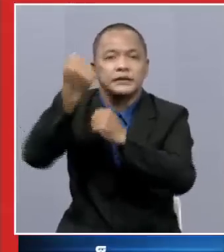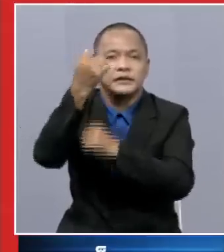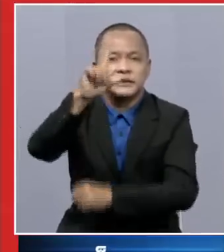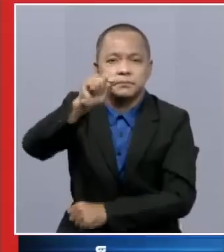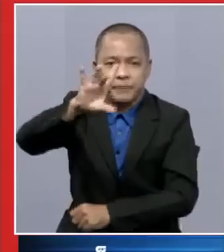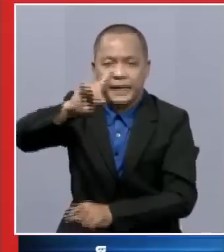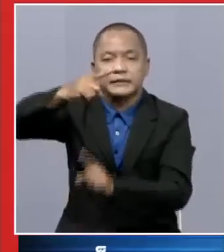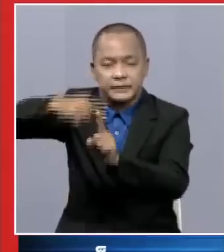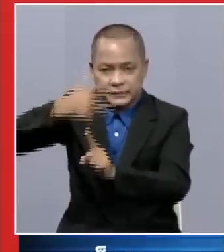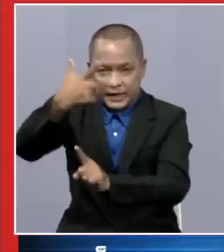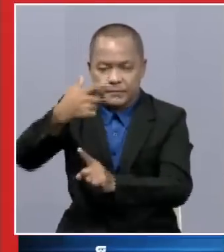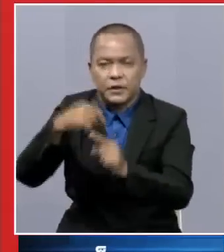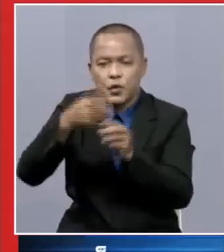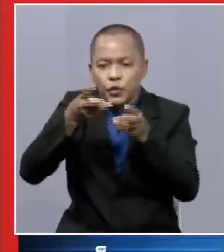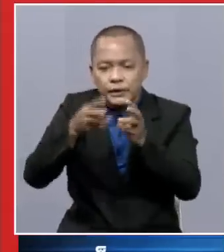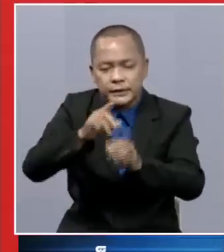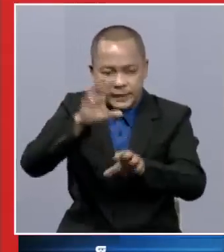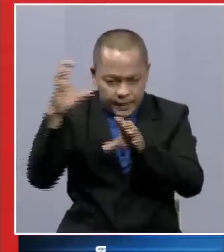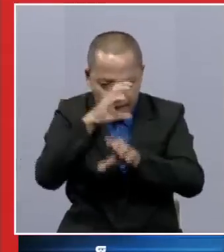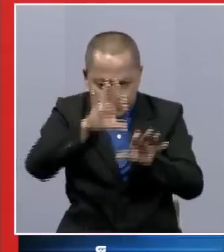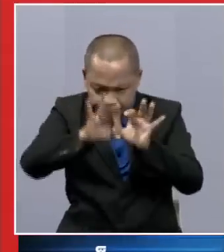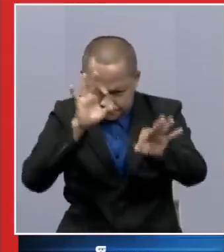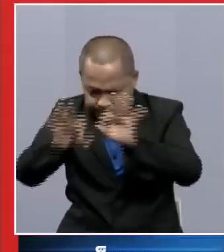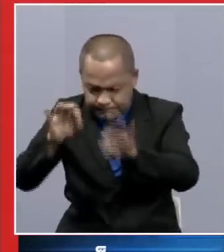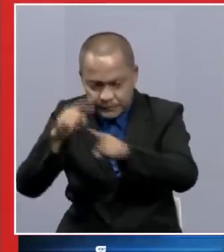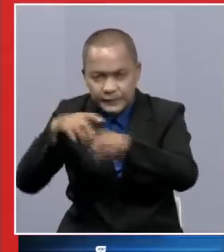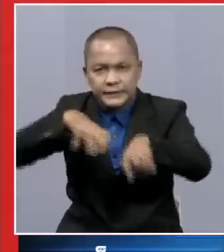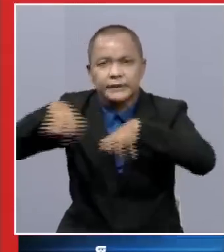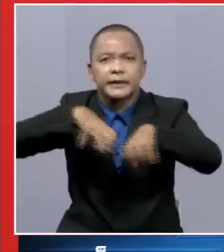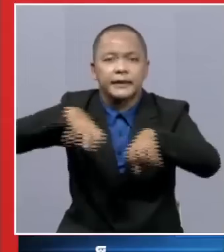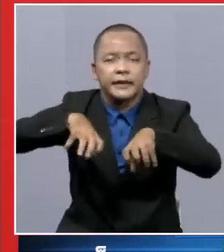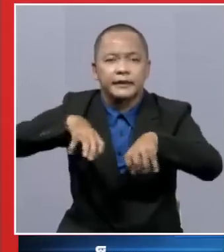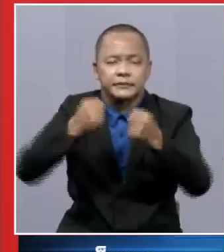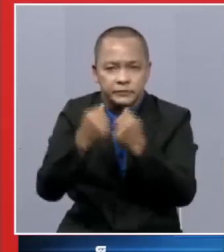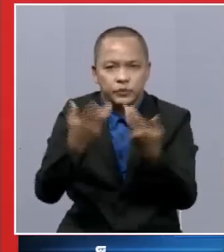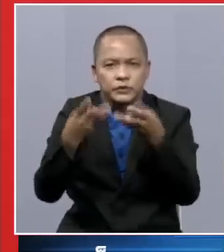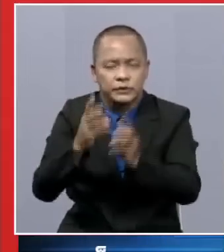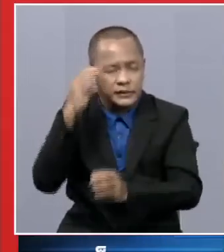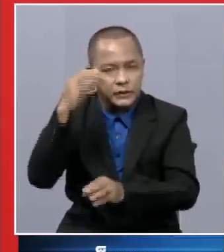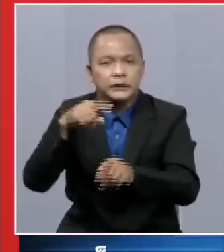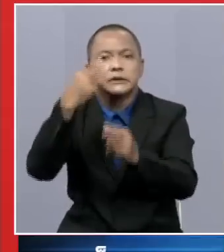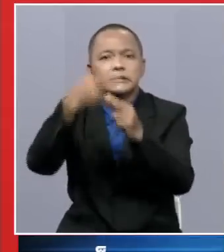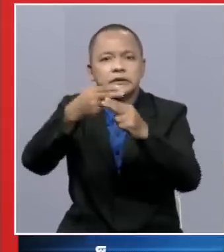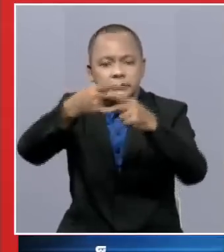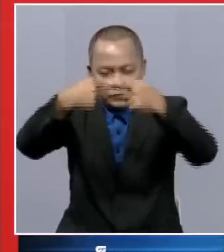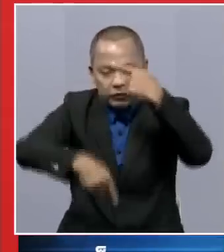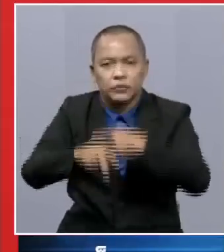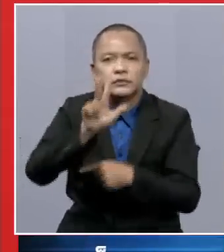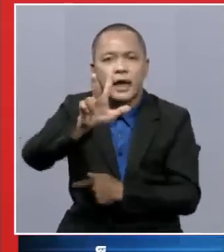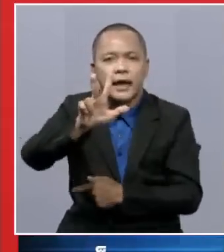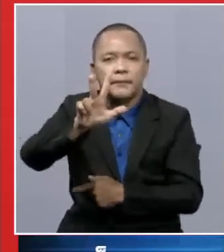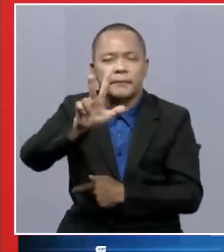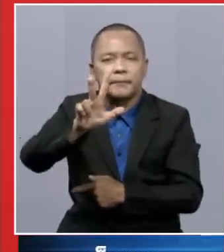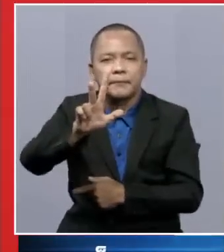28มีนาคมนะคะซึ่งกระบวนการสรรหาตอนนี้ก็อยู่ระหว่างการดำเนินการแล้วก็เราเนี่ยมีรายชื่อมากกว่า3คนด้ว